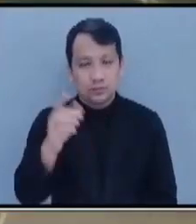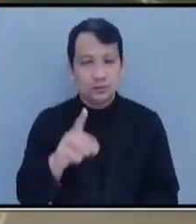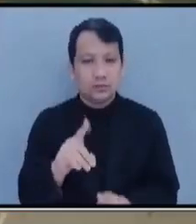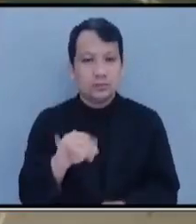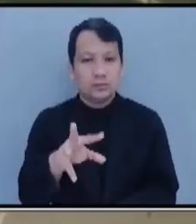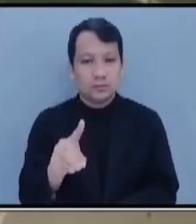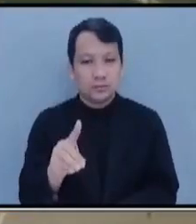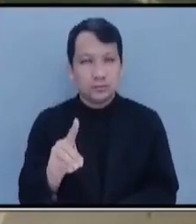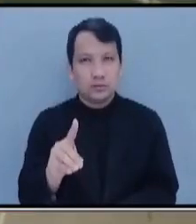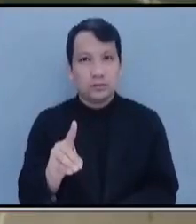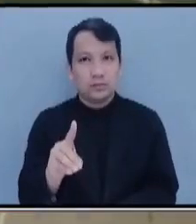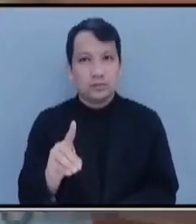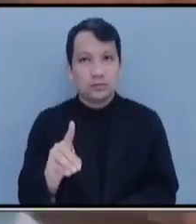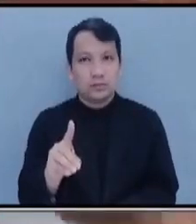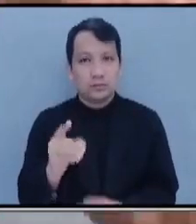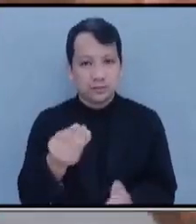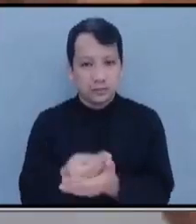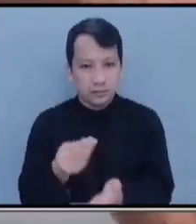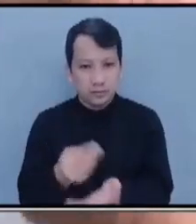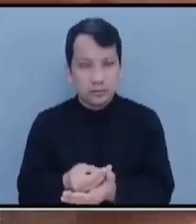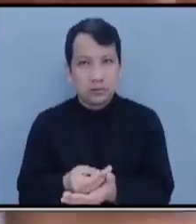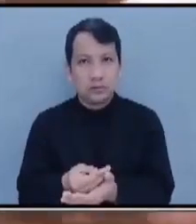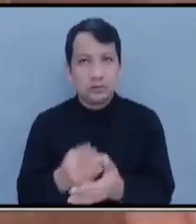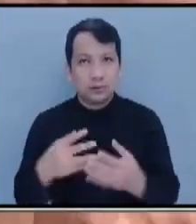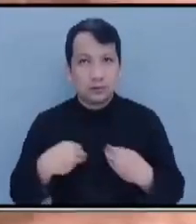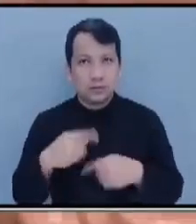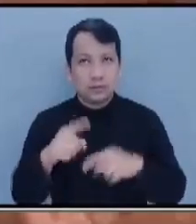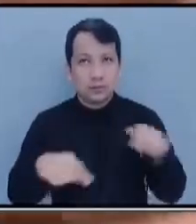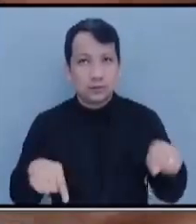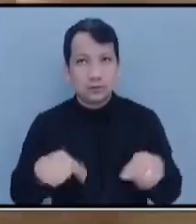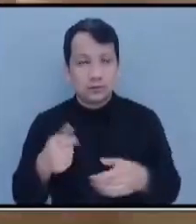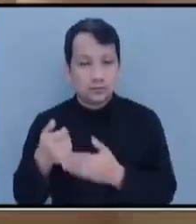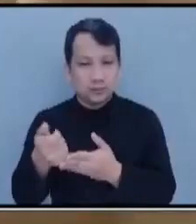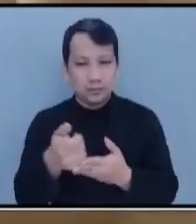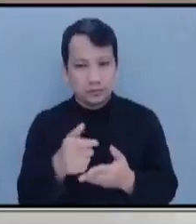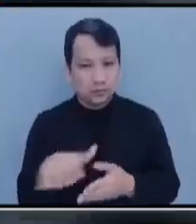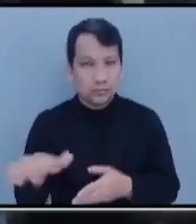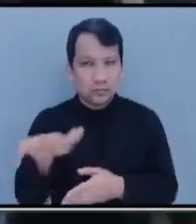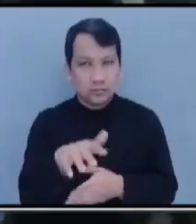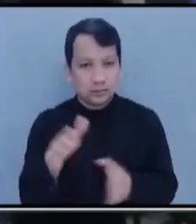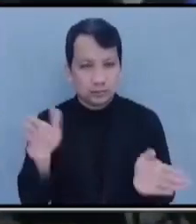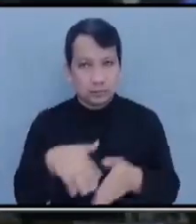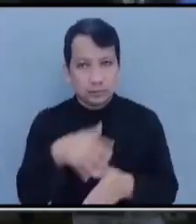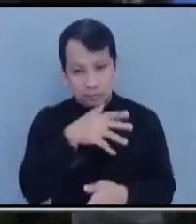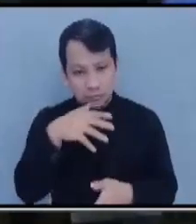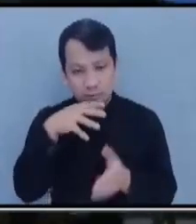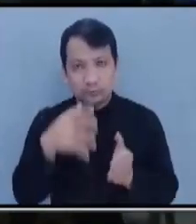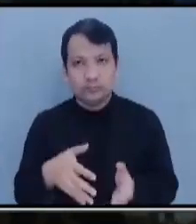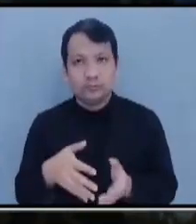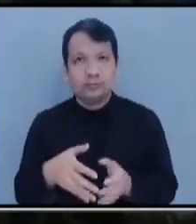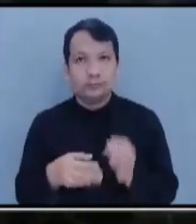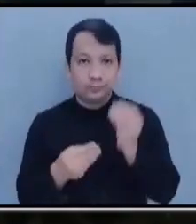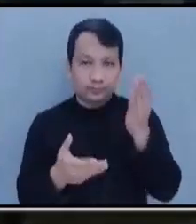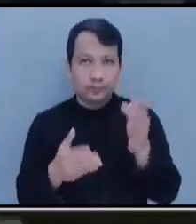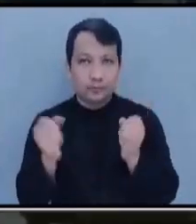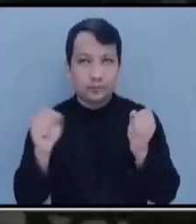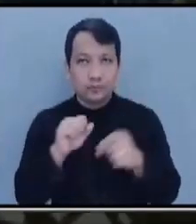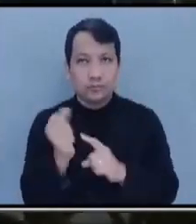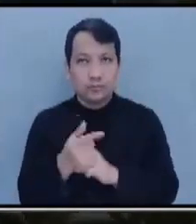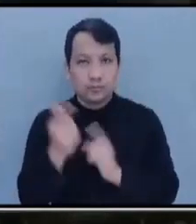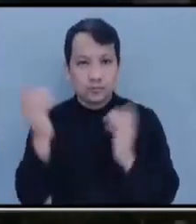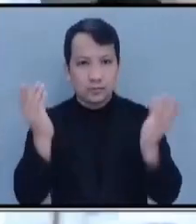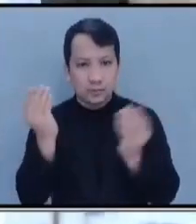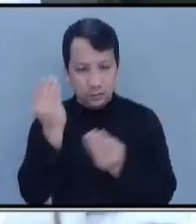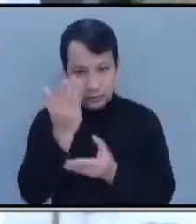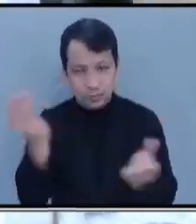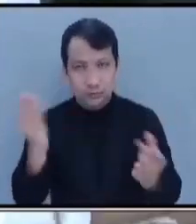Development. Bukod sa pera, nakatanggap din ang ilan ng pang-abono para sa kanilang munting sakahan. Maliban sa social services, mas naging special